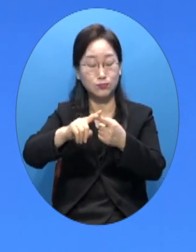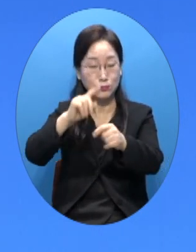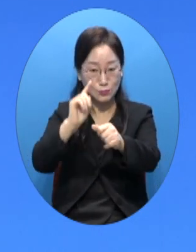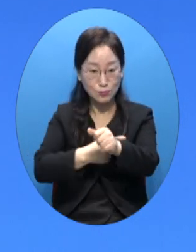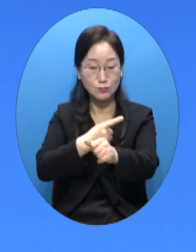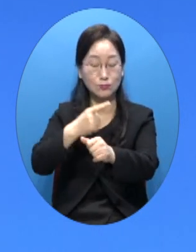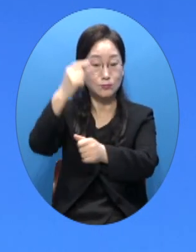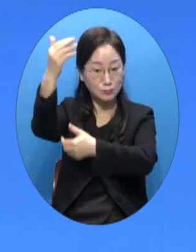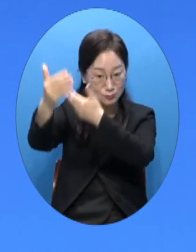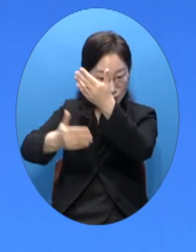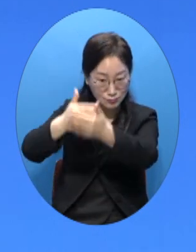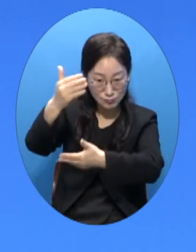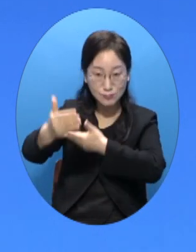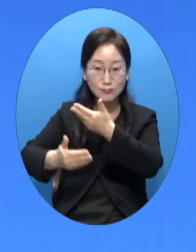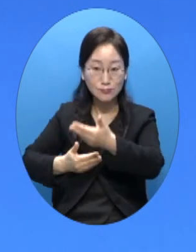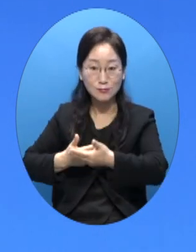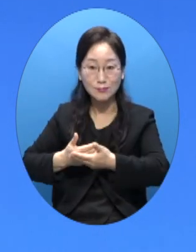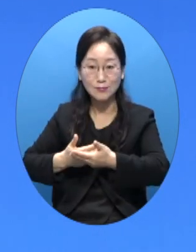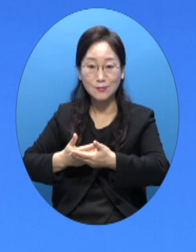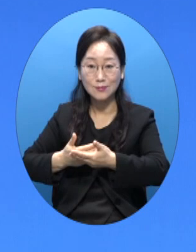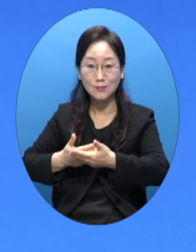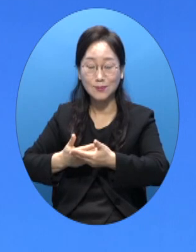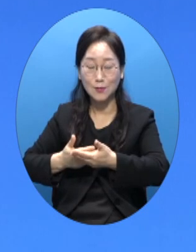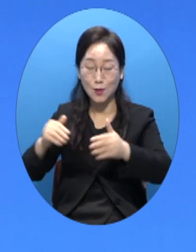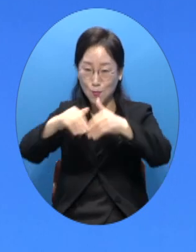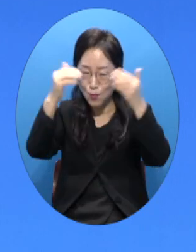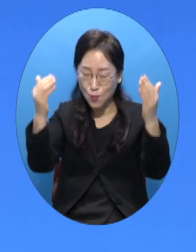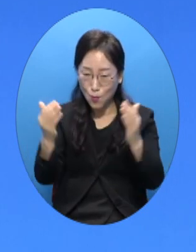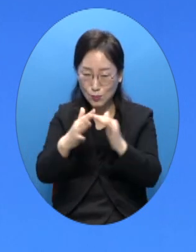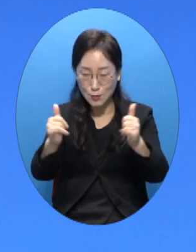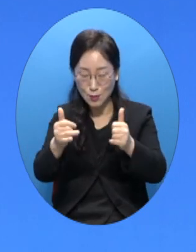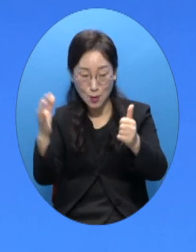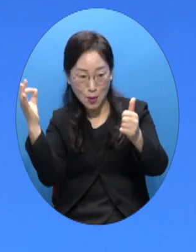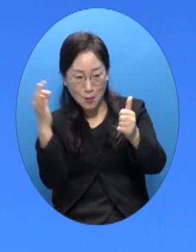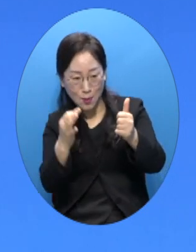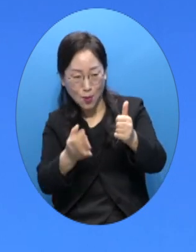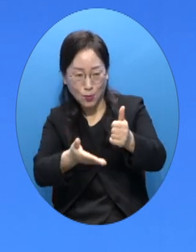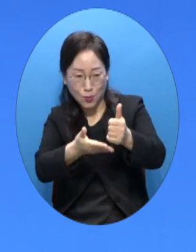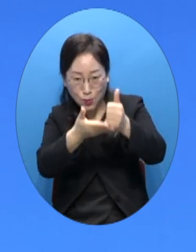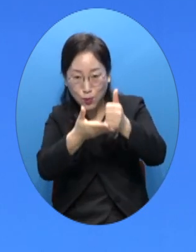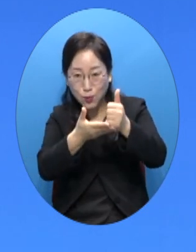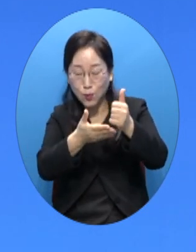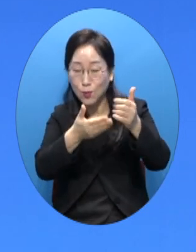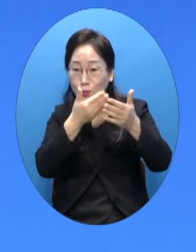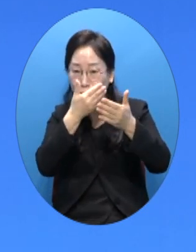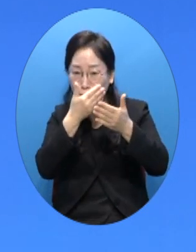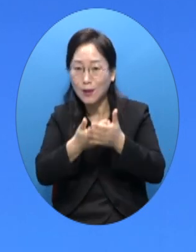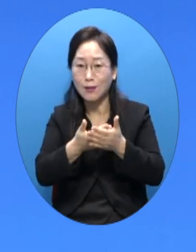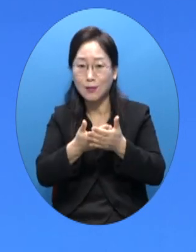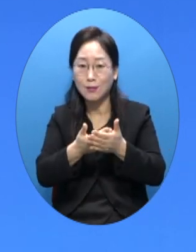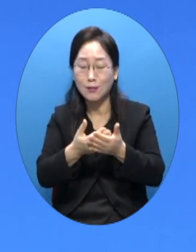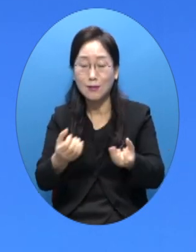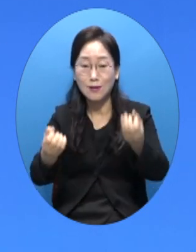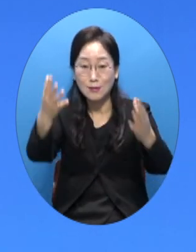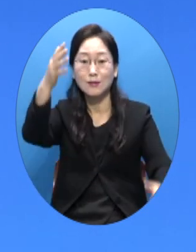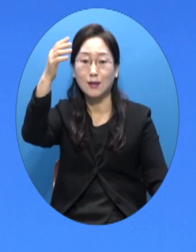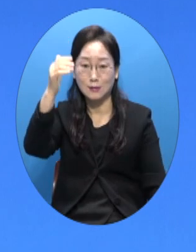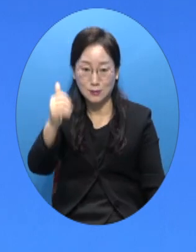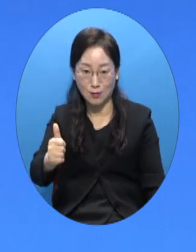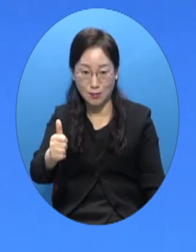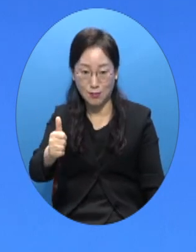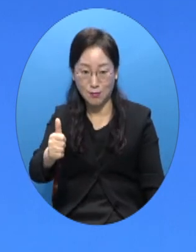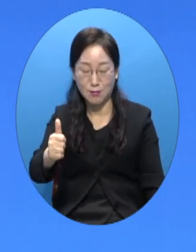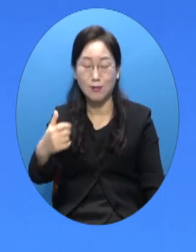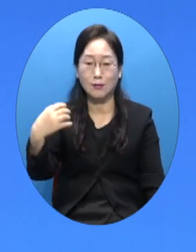제사장직을 승계해서 모 사람이 존경하고 귀 여기는 제상의 역할을